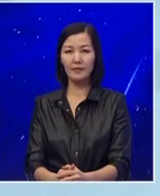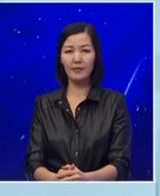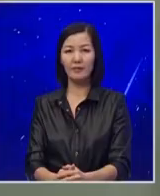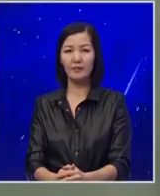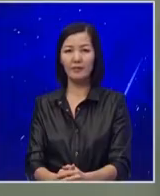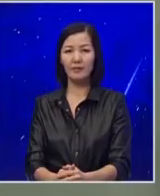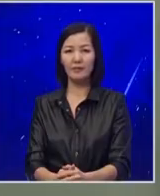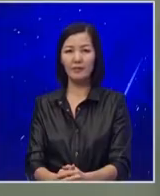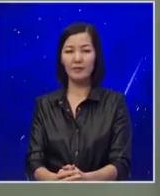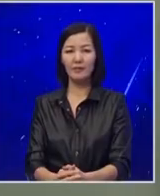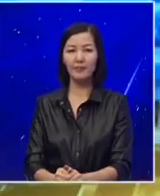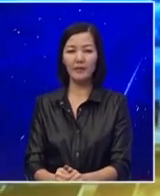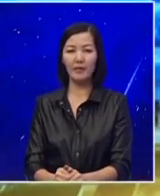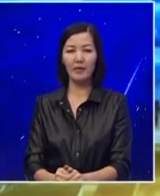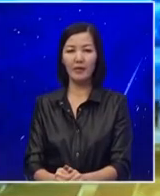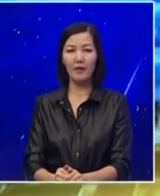телеарнасы.